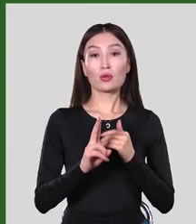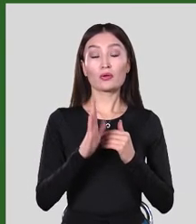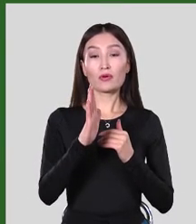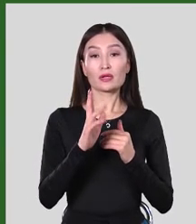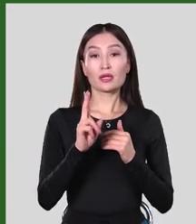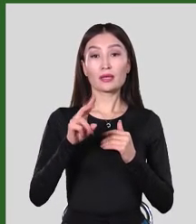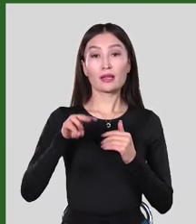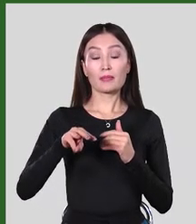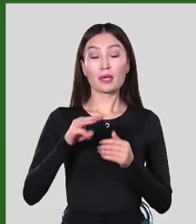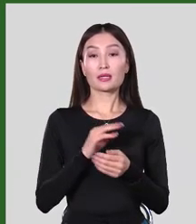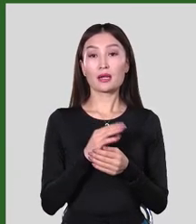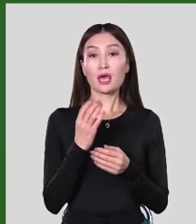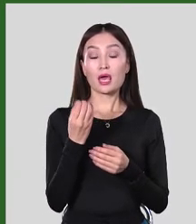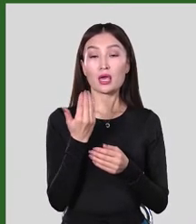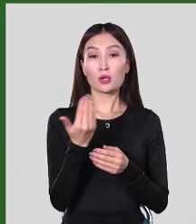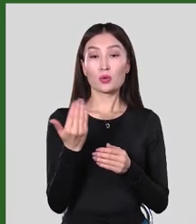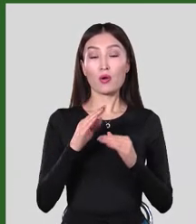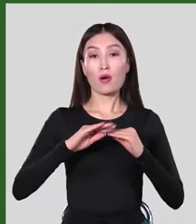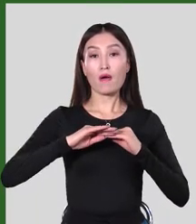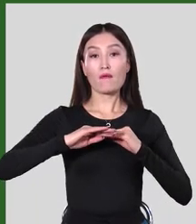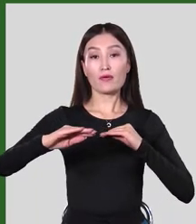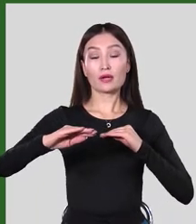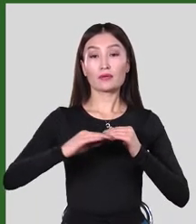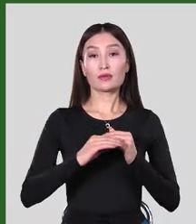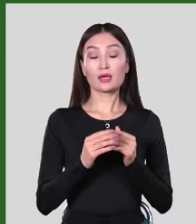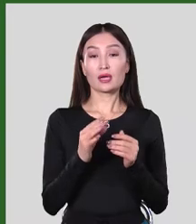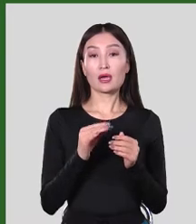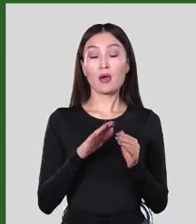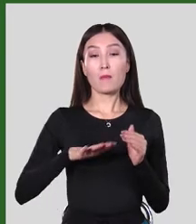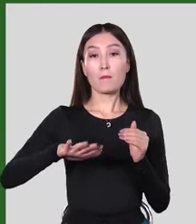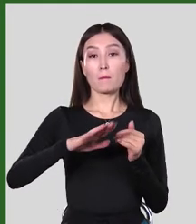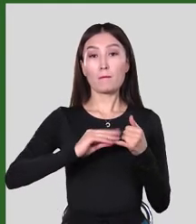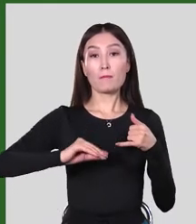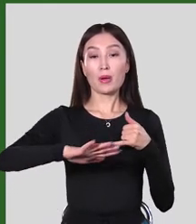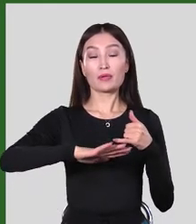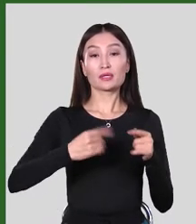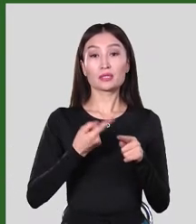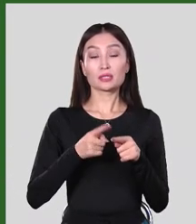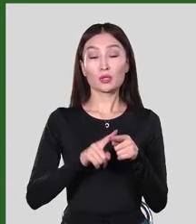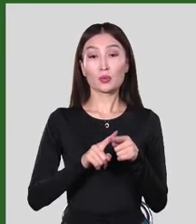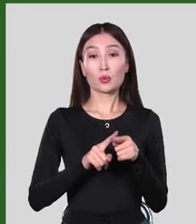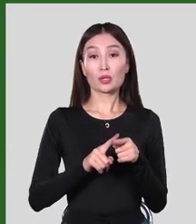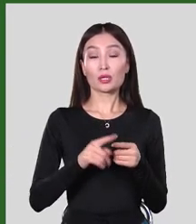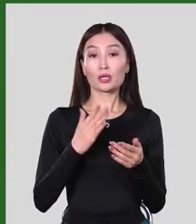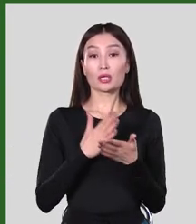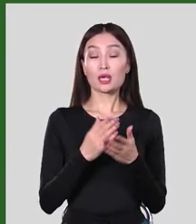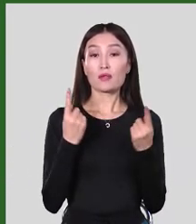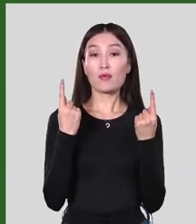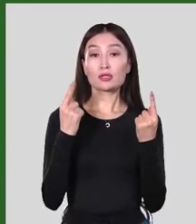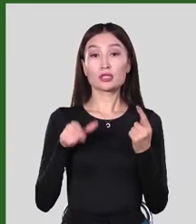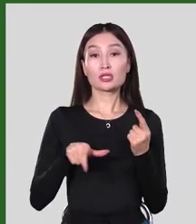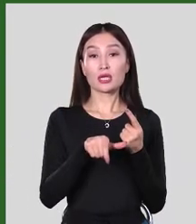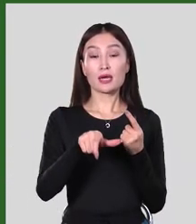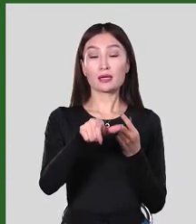квадратных километров. Это выровненная, почти горизонтальная поверхность, по которой протекает величайшая